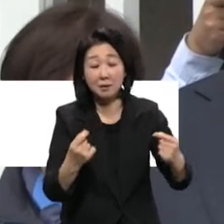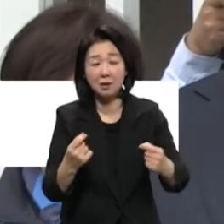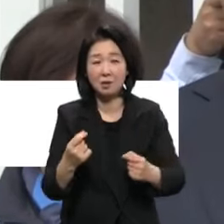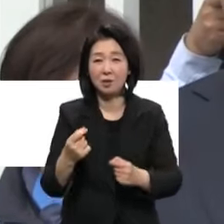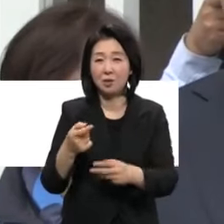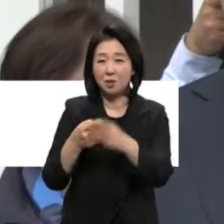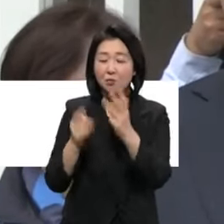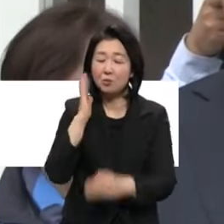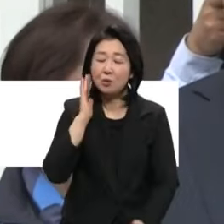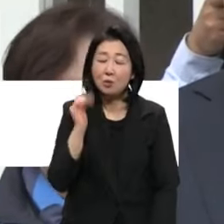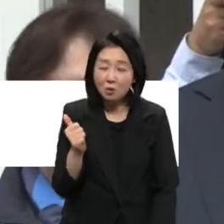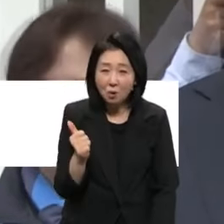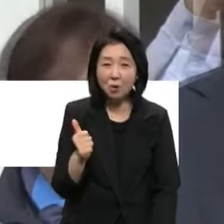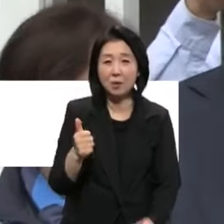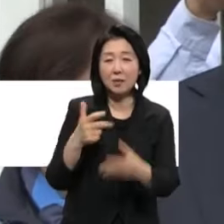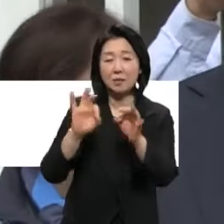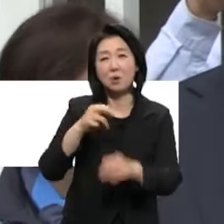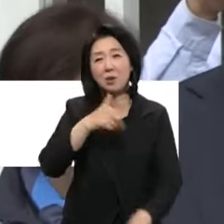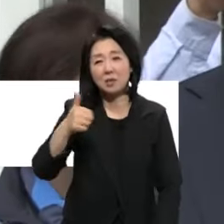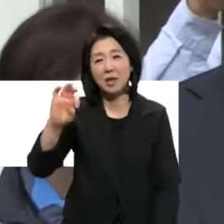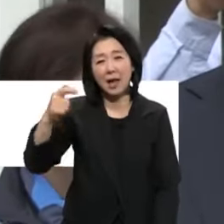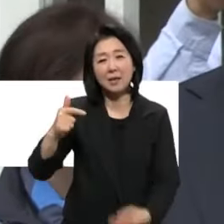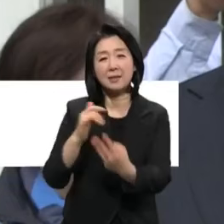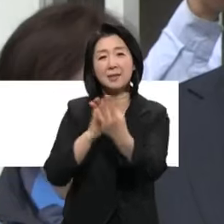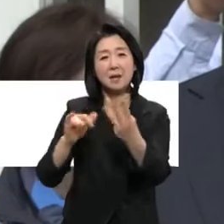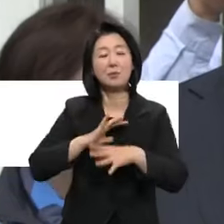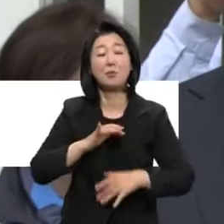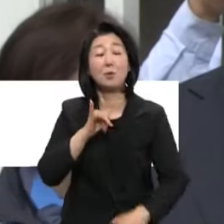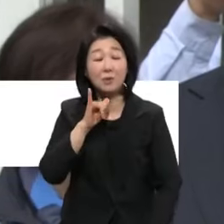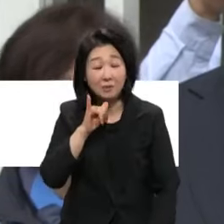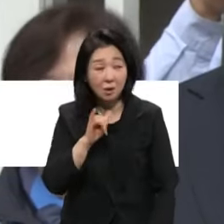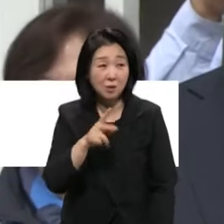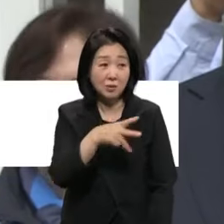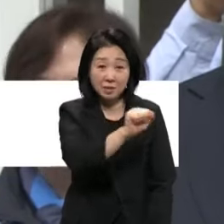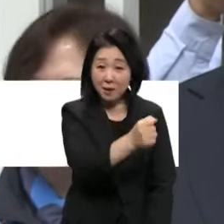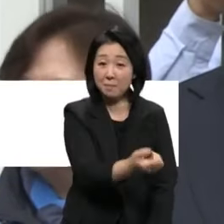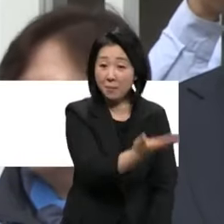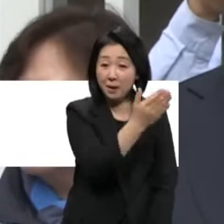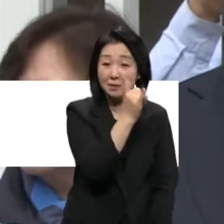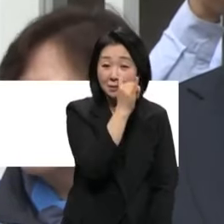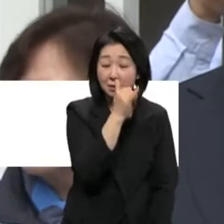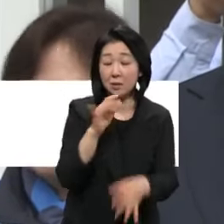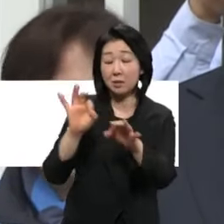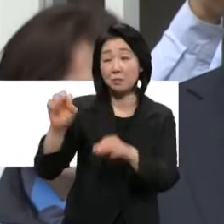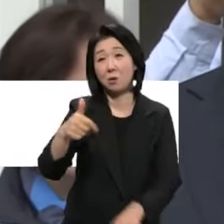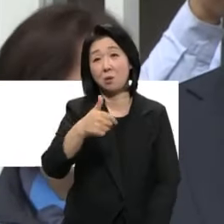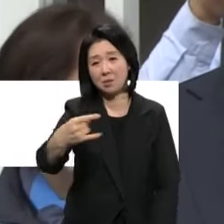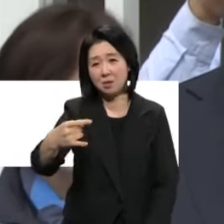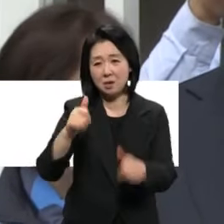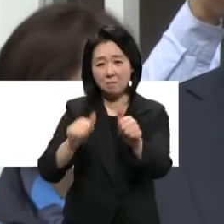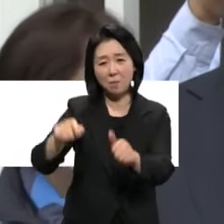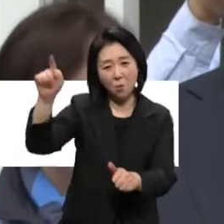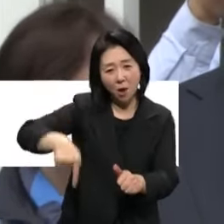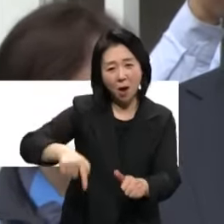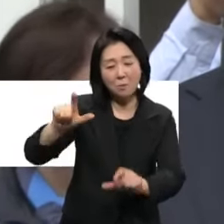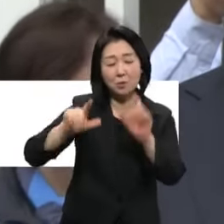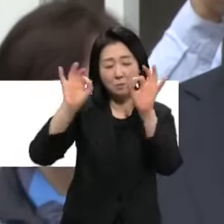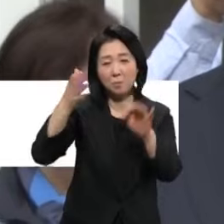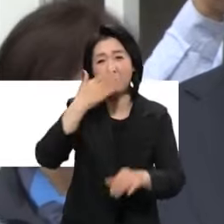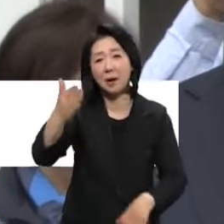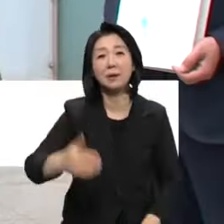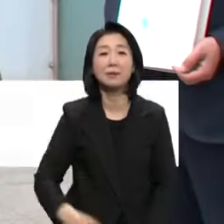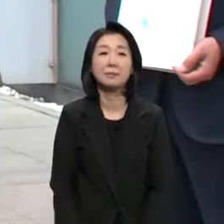김건희, 한동훈 왜 두려워하지 않습니다? 200석이 우리가 확보되면 김건희 씨가 법정에 출두하는 모습을 모두 보게